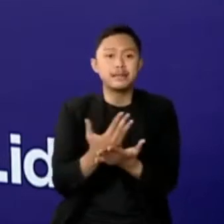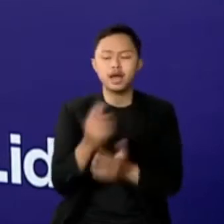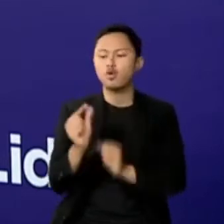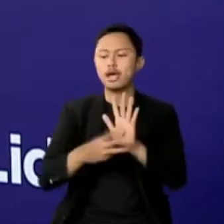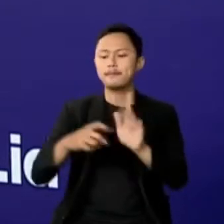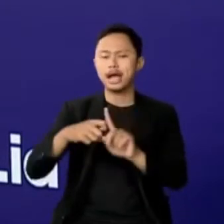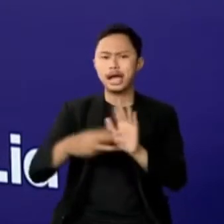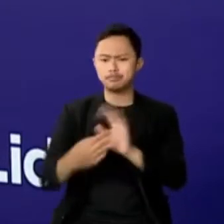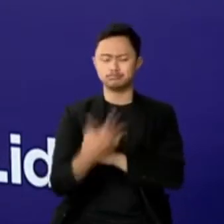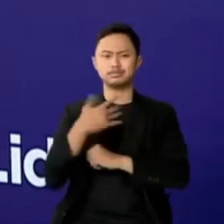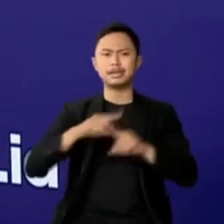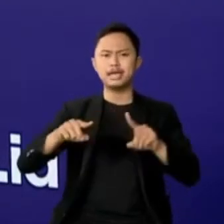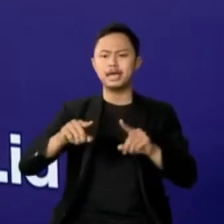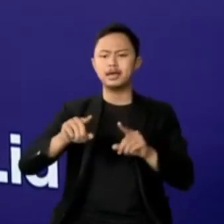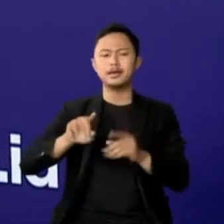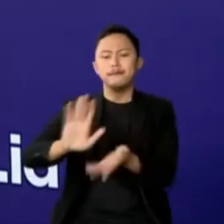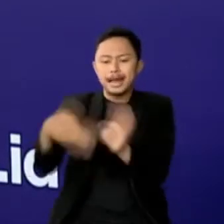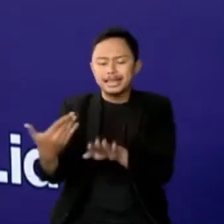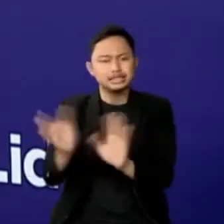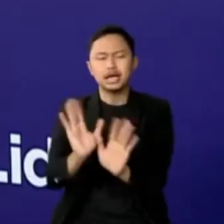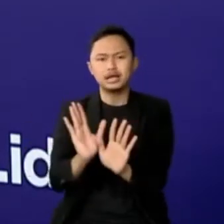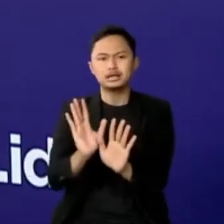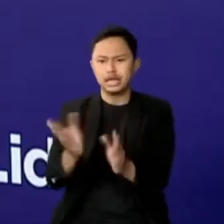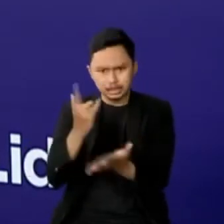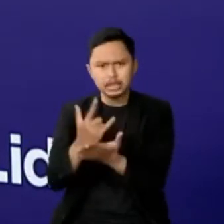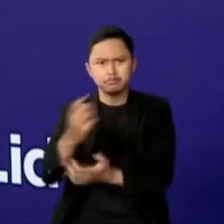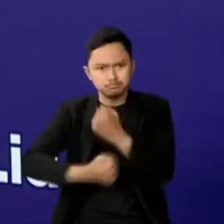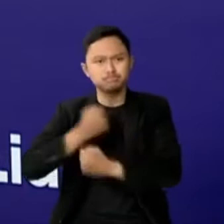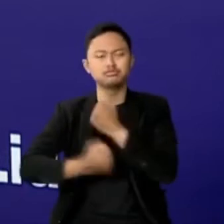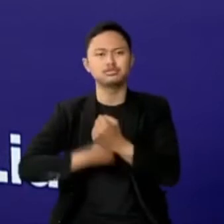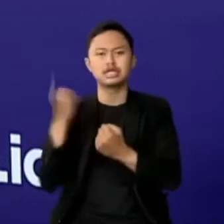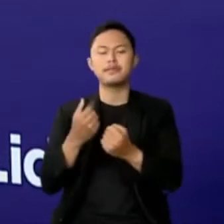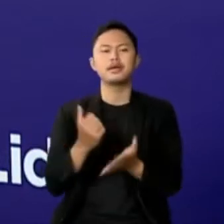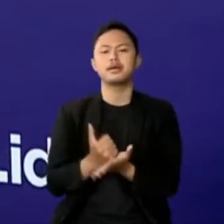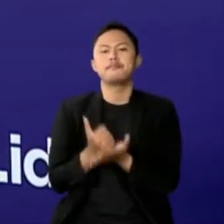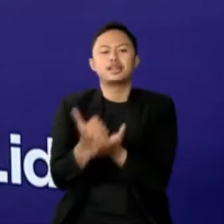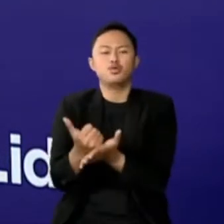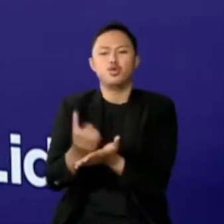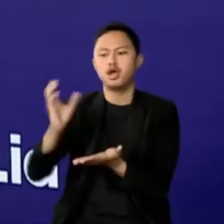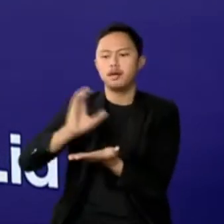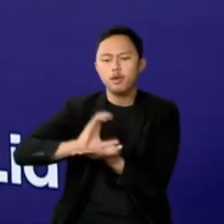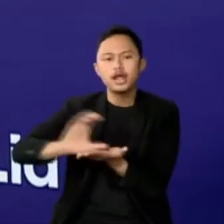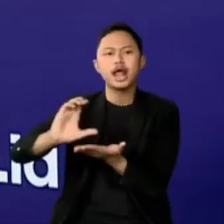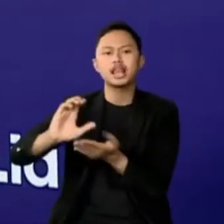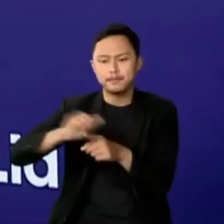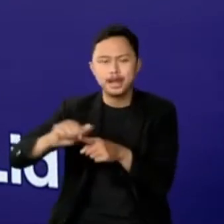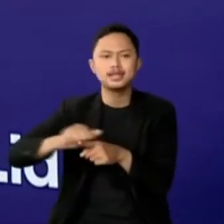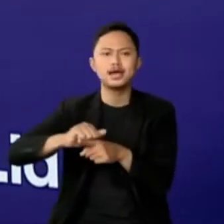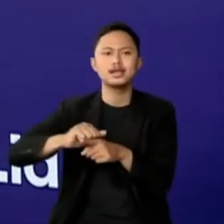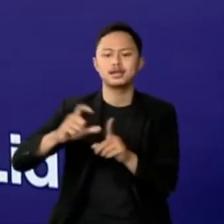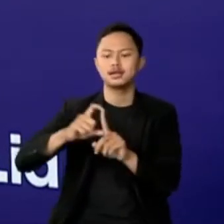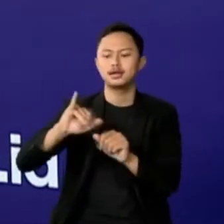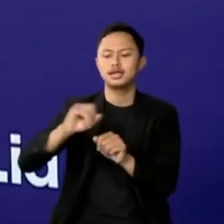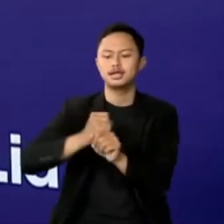karena lem kan termasuk yang terdampak jadi UMKM masyarakat kecil supaya bergerak berliat kami berikan modal bimbingan pelatihan